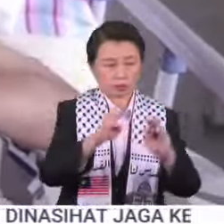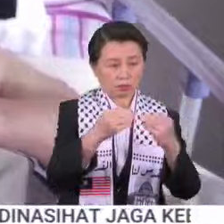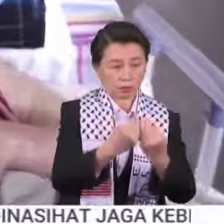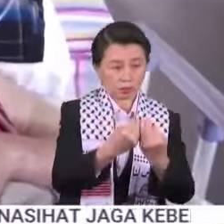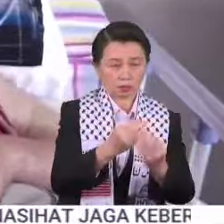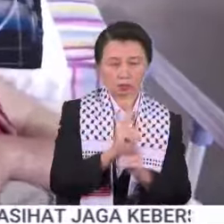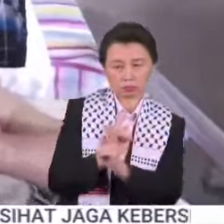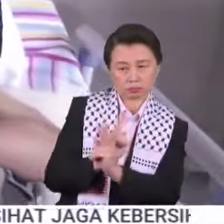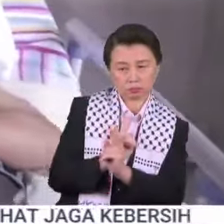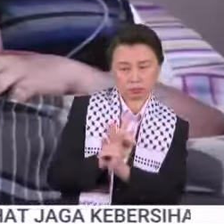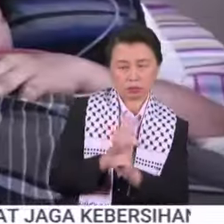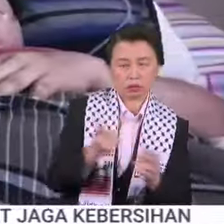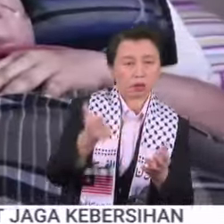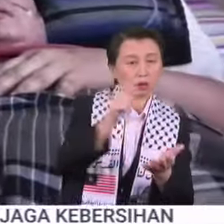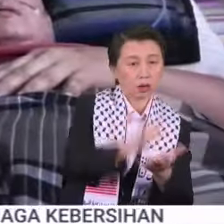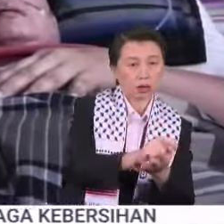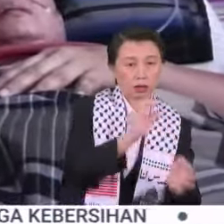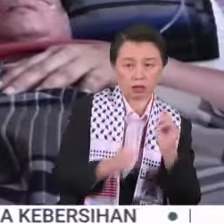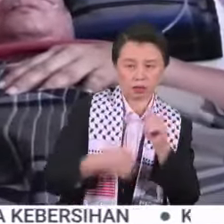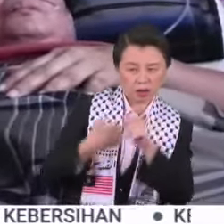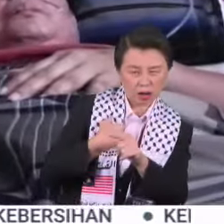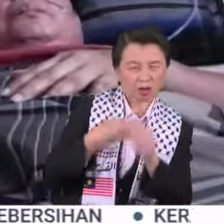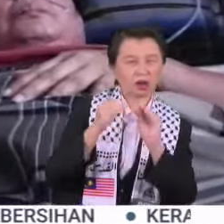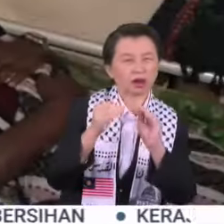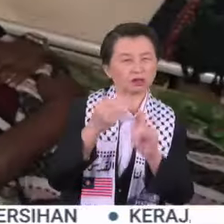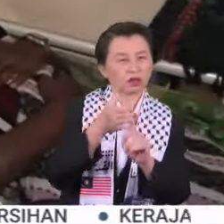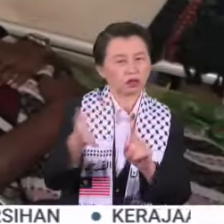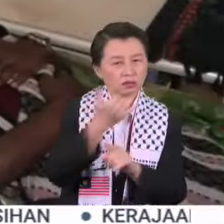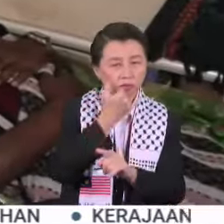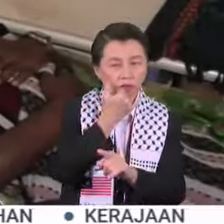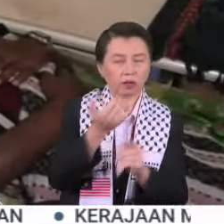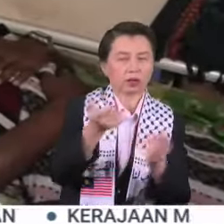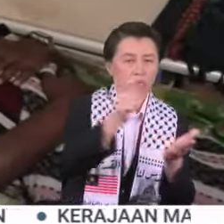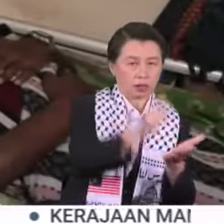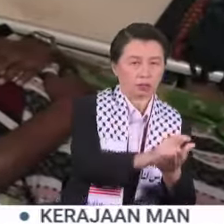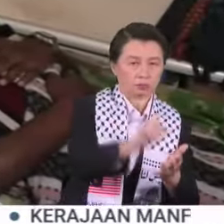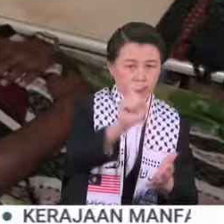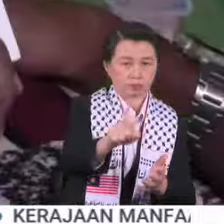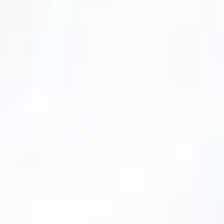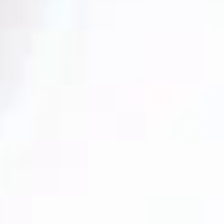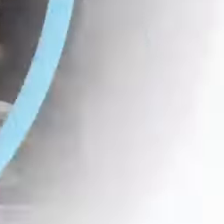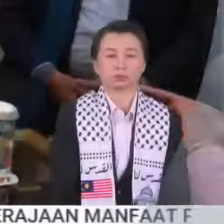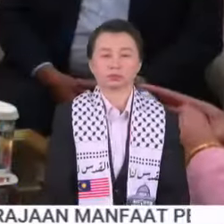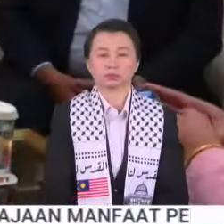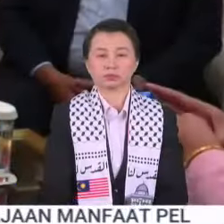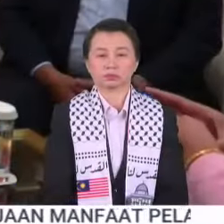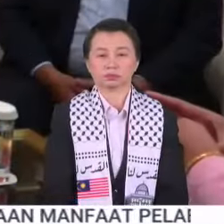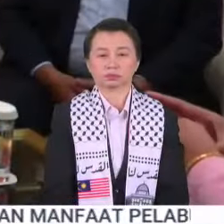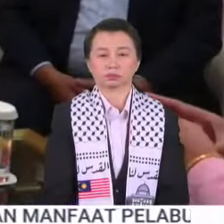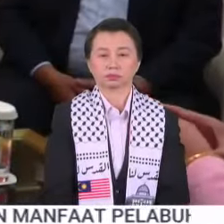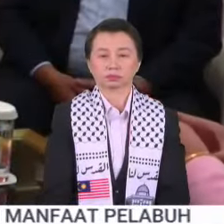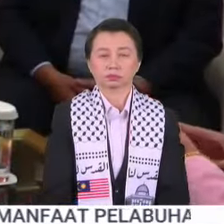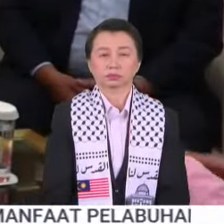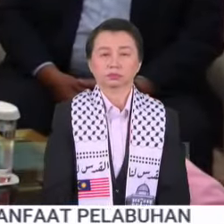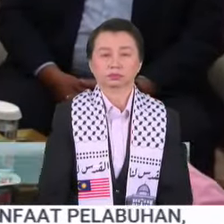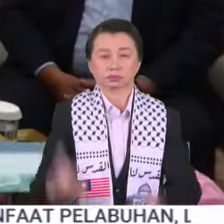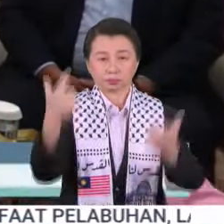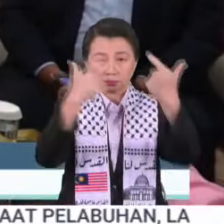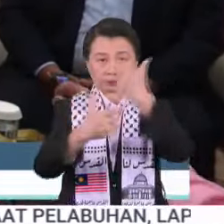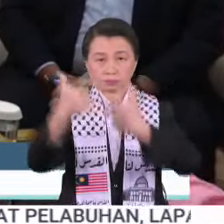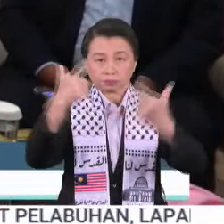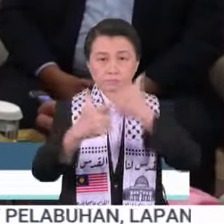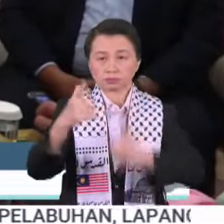agar berwaspada dan melaporkan jika wujud ajaran sedemikian. Lawatan